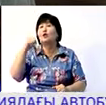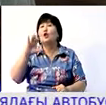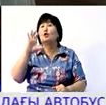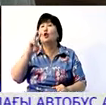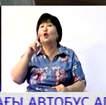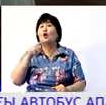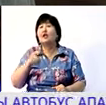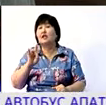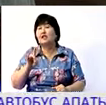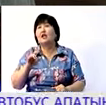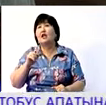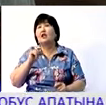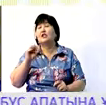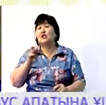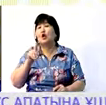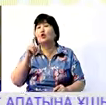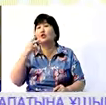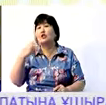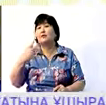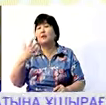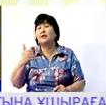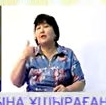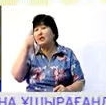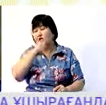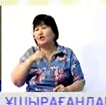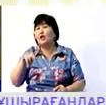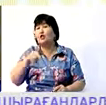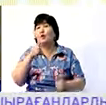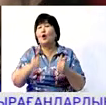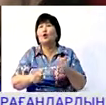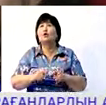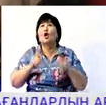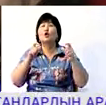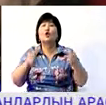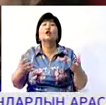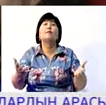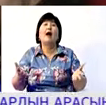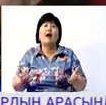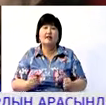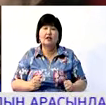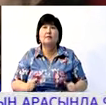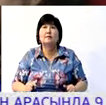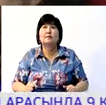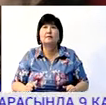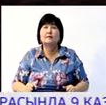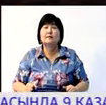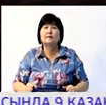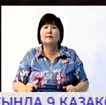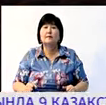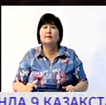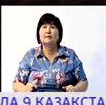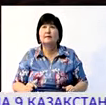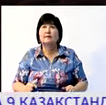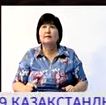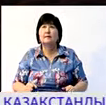Жырау Бегендігұлының 125 жылдық мерейтойының республикалық конкурсына жолдама алды. Әлібек Жахан, Бауыржан Қожамұрат, Төрхан